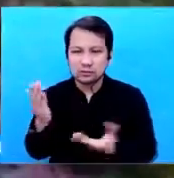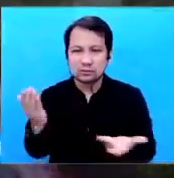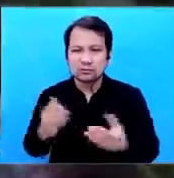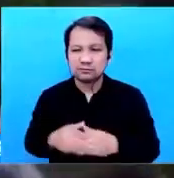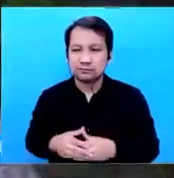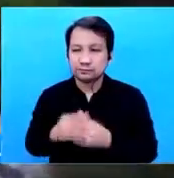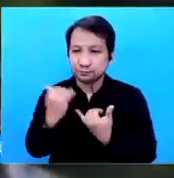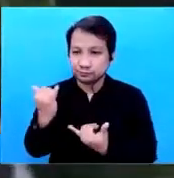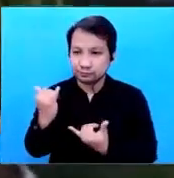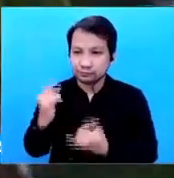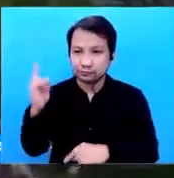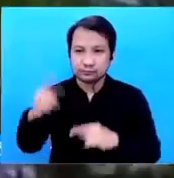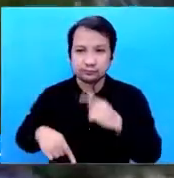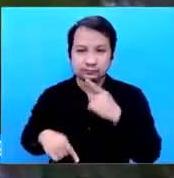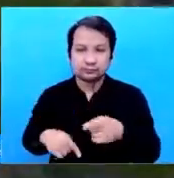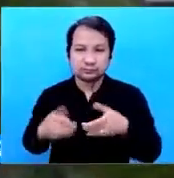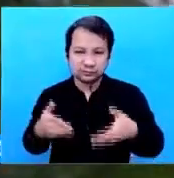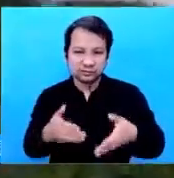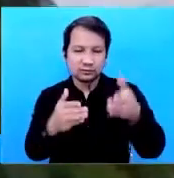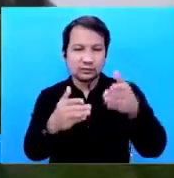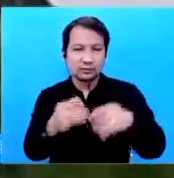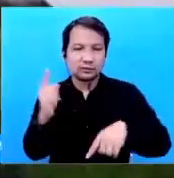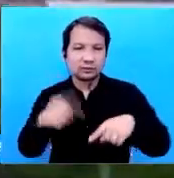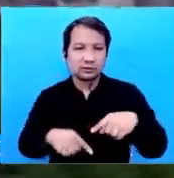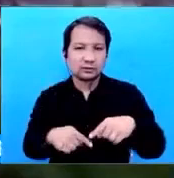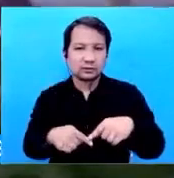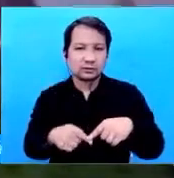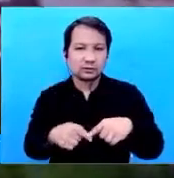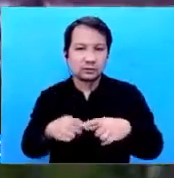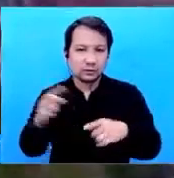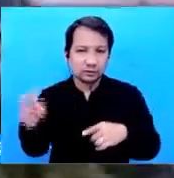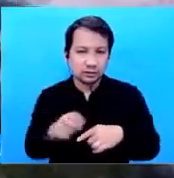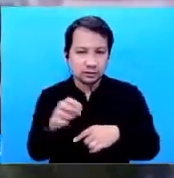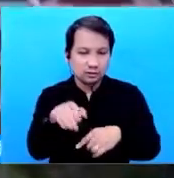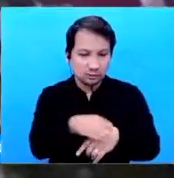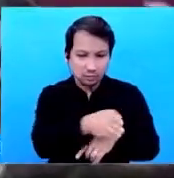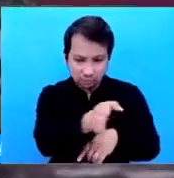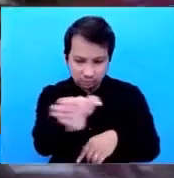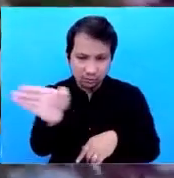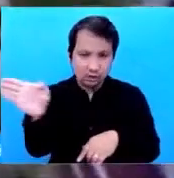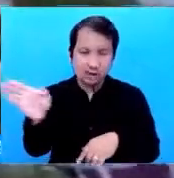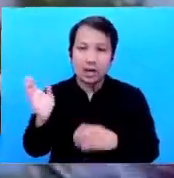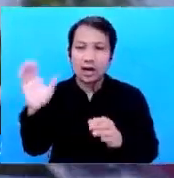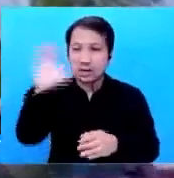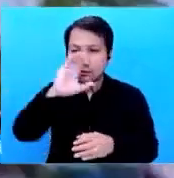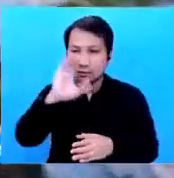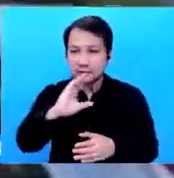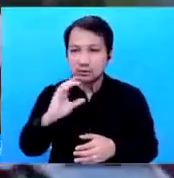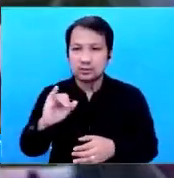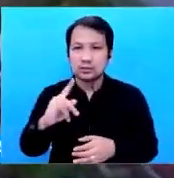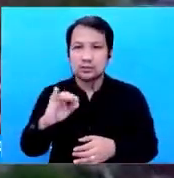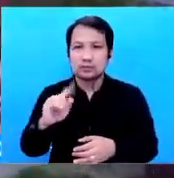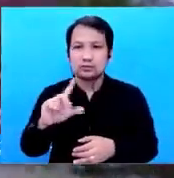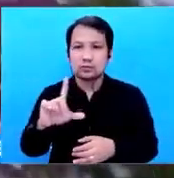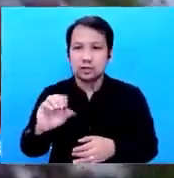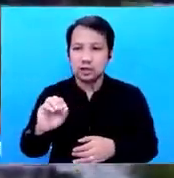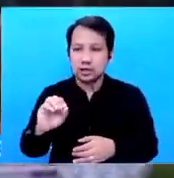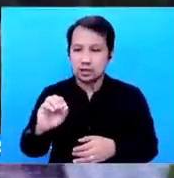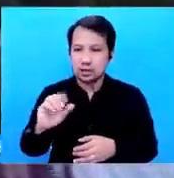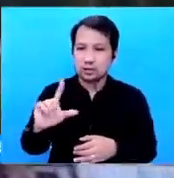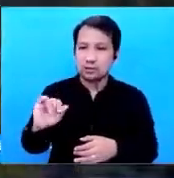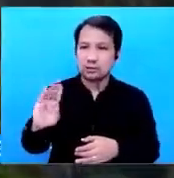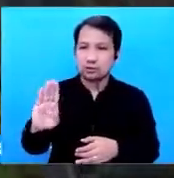As of today po, hindi pa pwedeng madaanan. Kaya nag-detour po tayo papuntang Sikatuna, Lobok, Sikatuna,